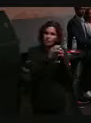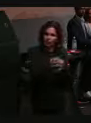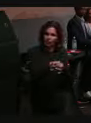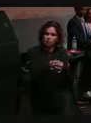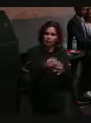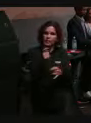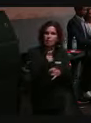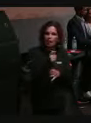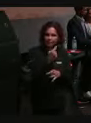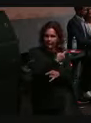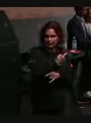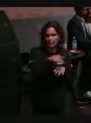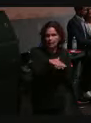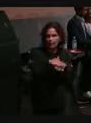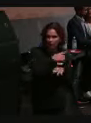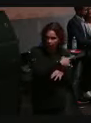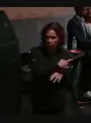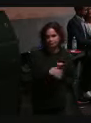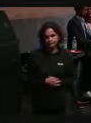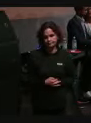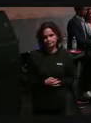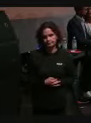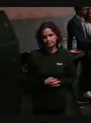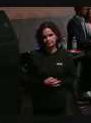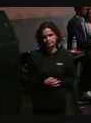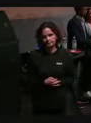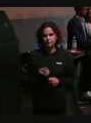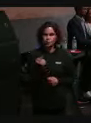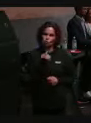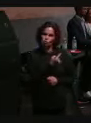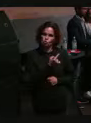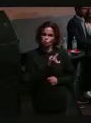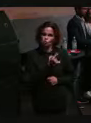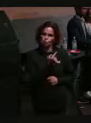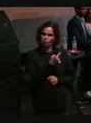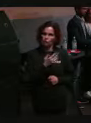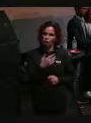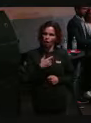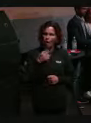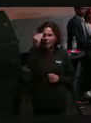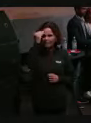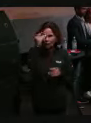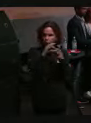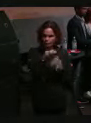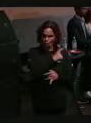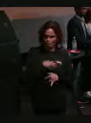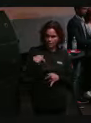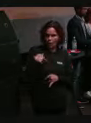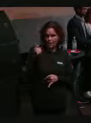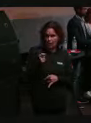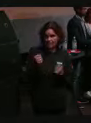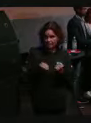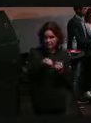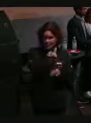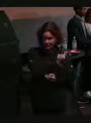Marianne, men at du har... for fartstid som ordfører I Hammerfest. Og